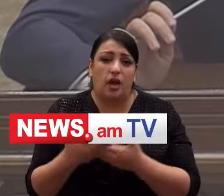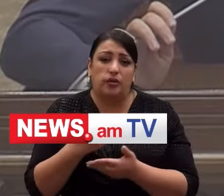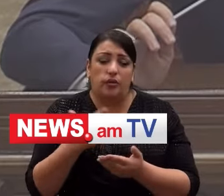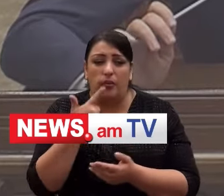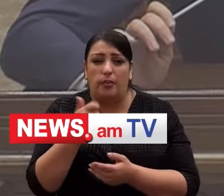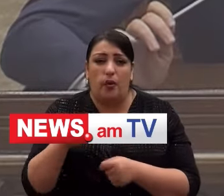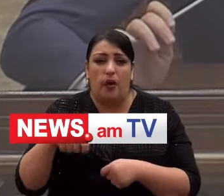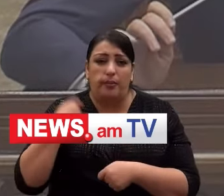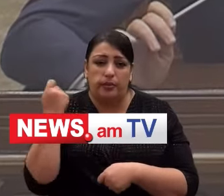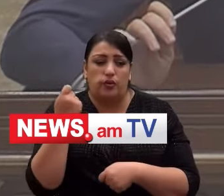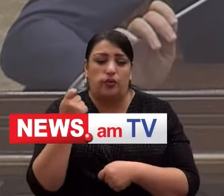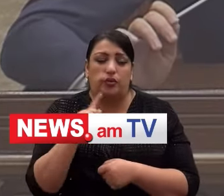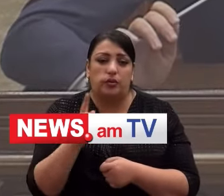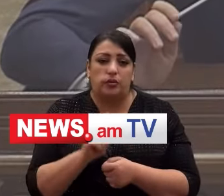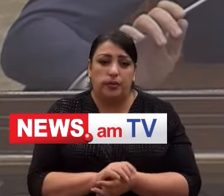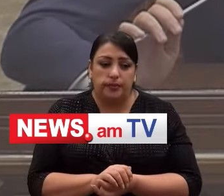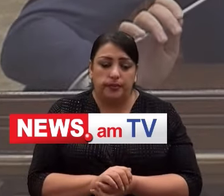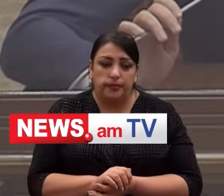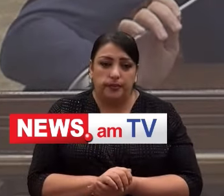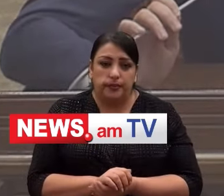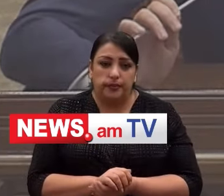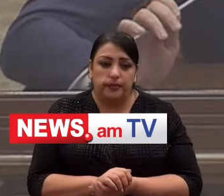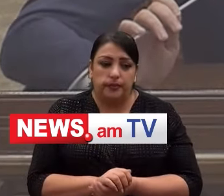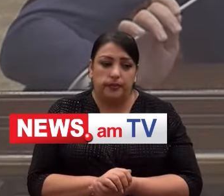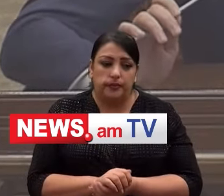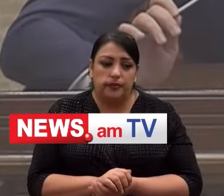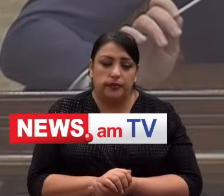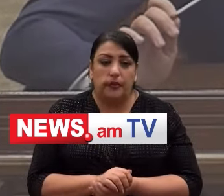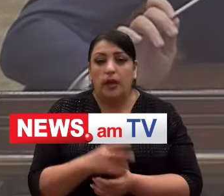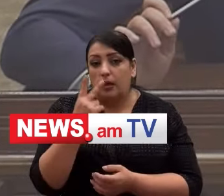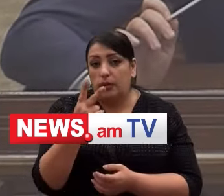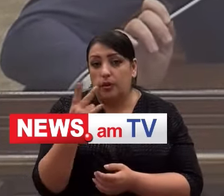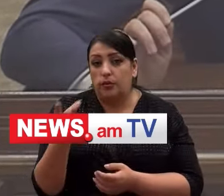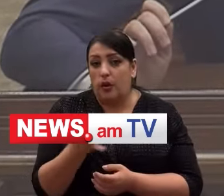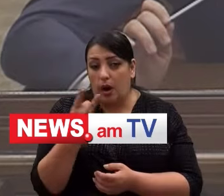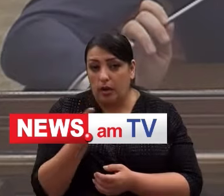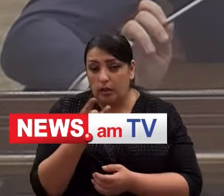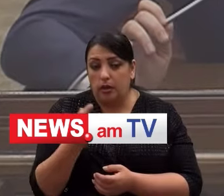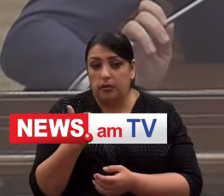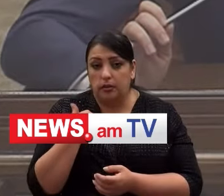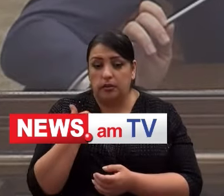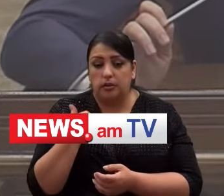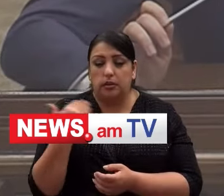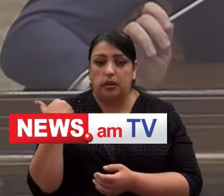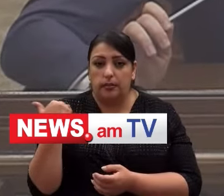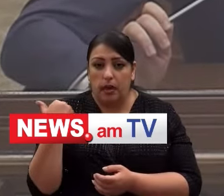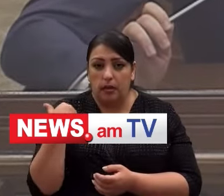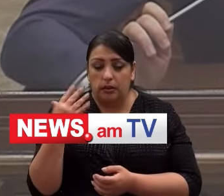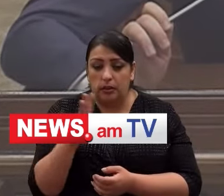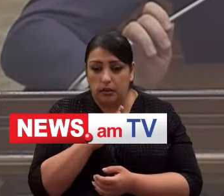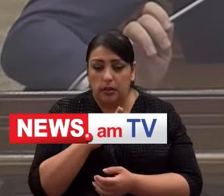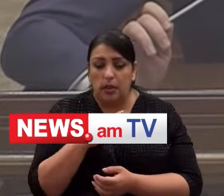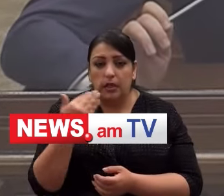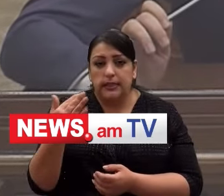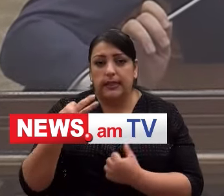նաև մեկնաբանեք, թե ինչով է պայմանավորված։ Շատ լավ, շնորհակալություն, պարոն։ Որ առնվազն երկու անգամ ինձ դիմել են ձեր տղայի